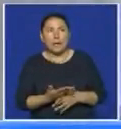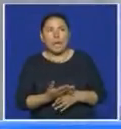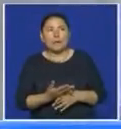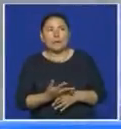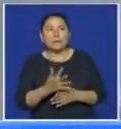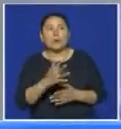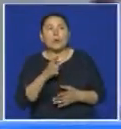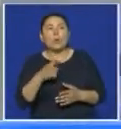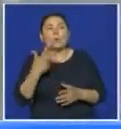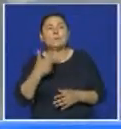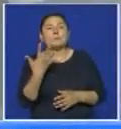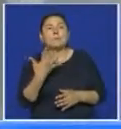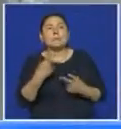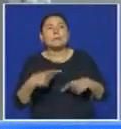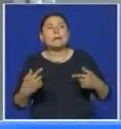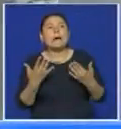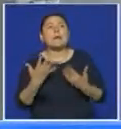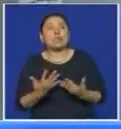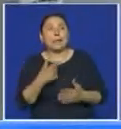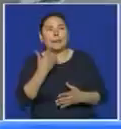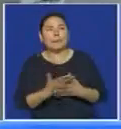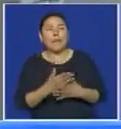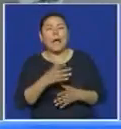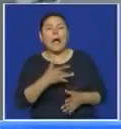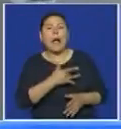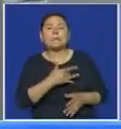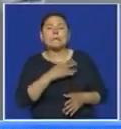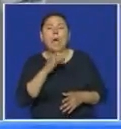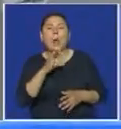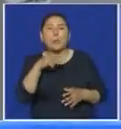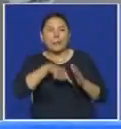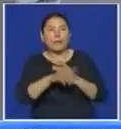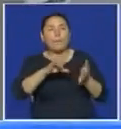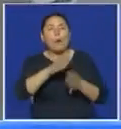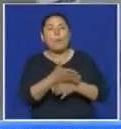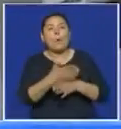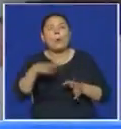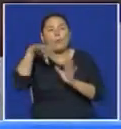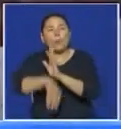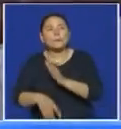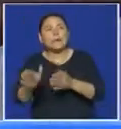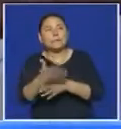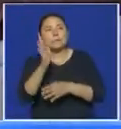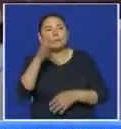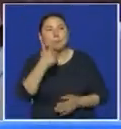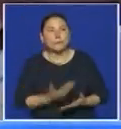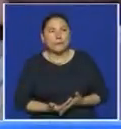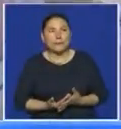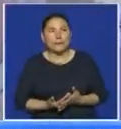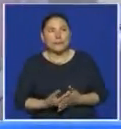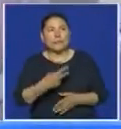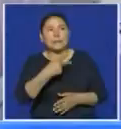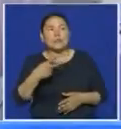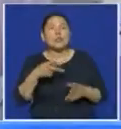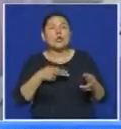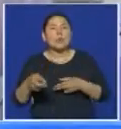хирургическое отделение 35 орын. Сосын қанша? Кардиология 25 орын. Солай ма? Иә. Бәрі өз жазылып тұр, мына екінші этаж